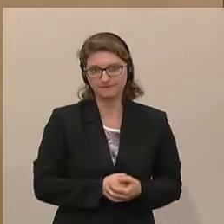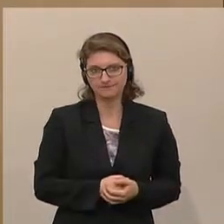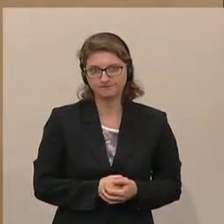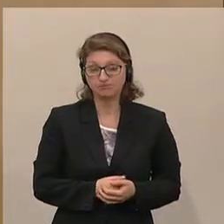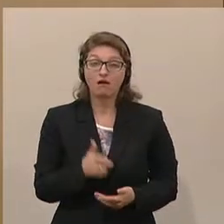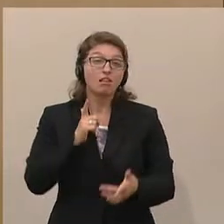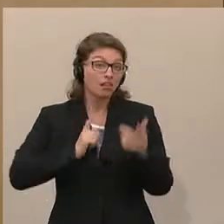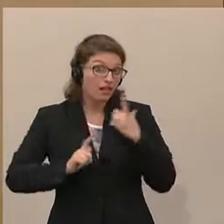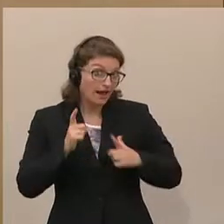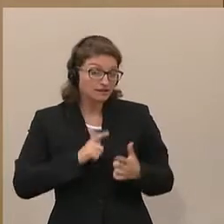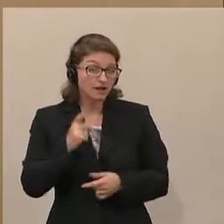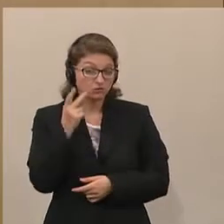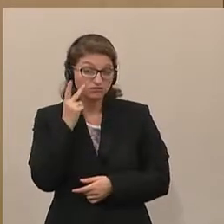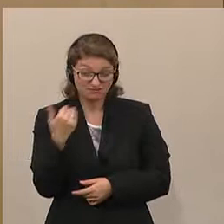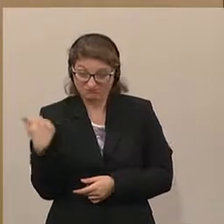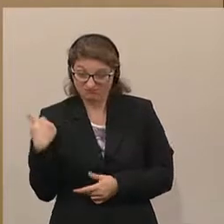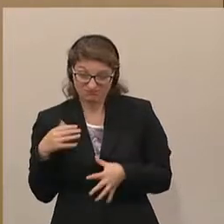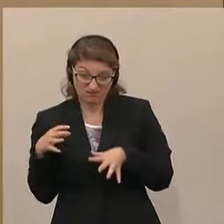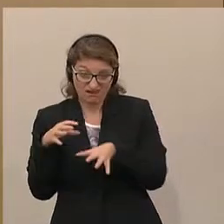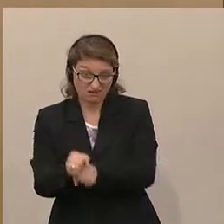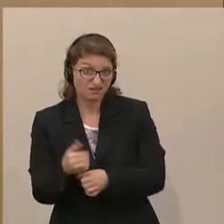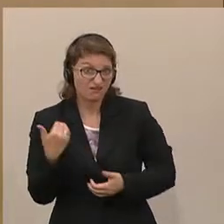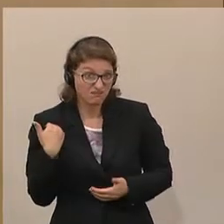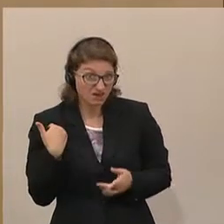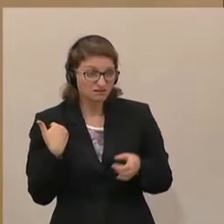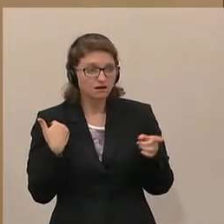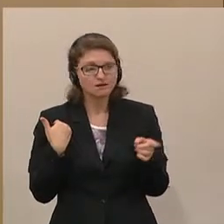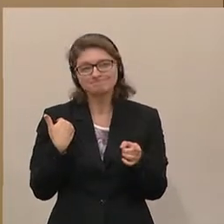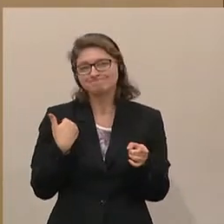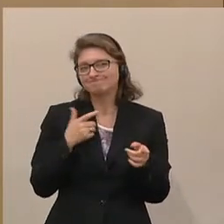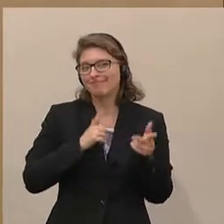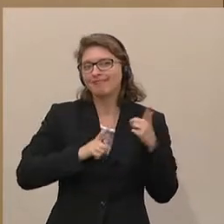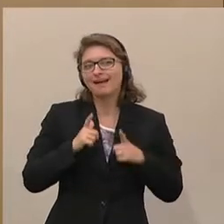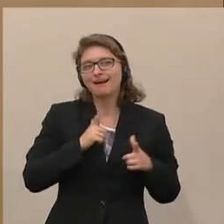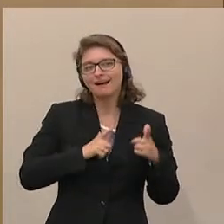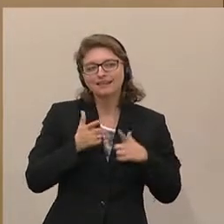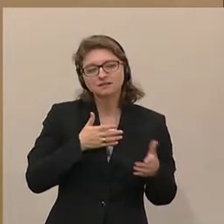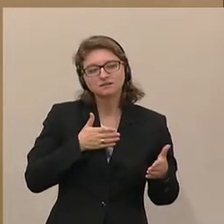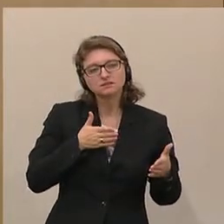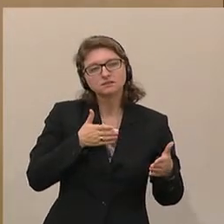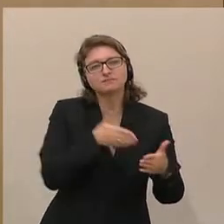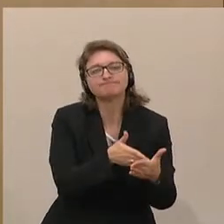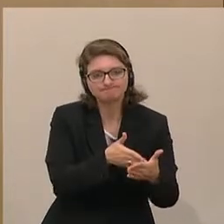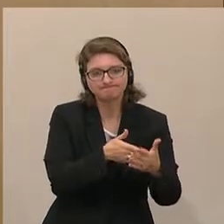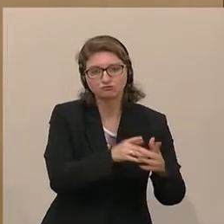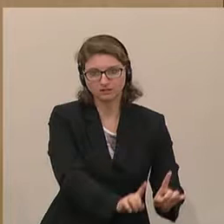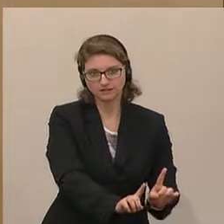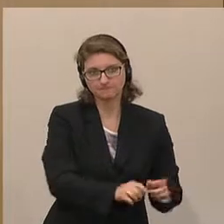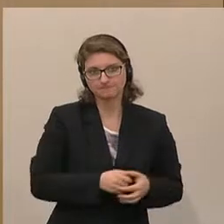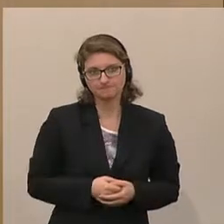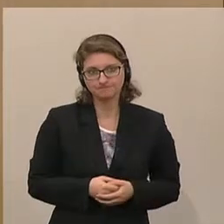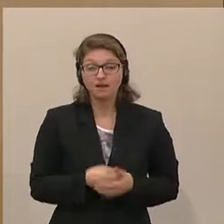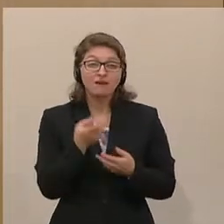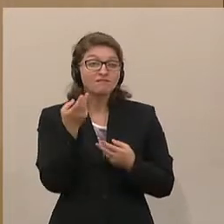diese Razzia, leider ist man hier auf halbem Weg stehen geblieben. Denn was